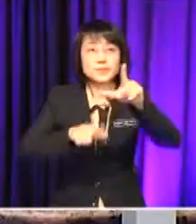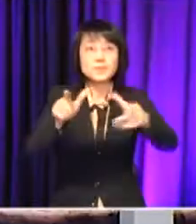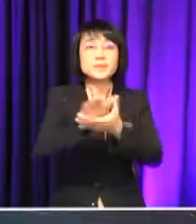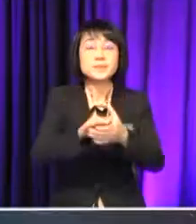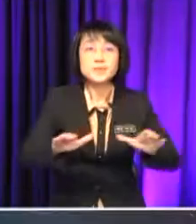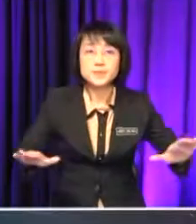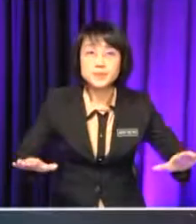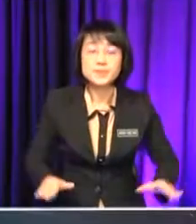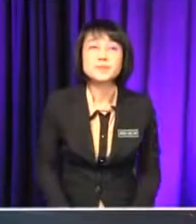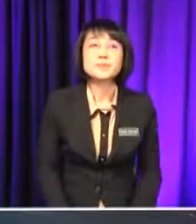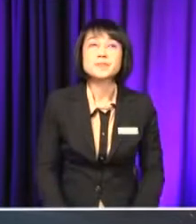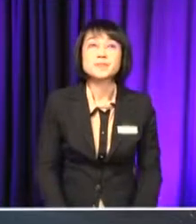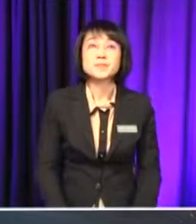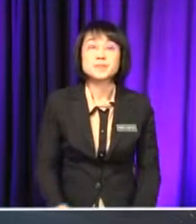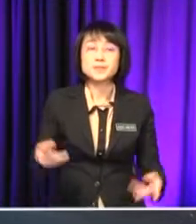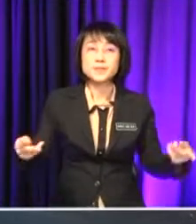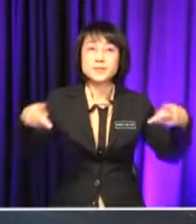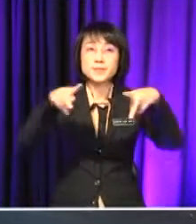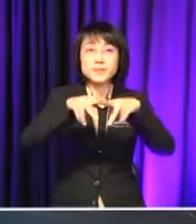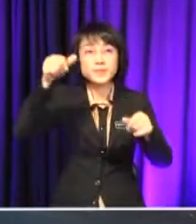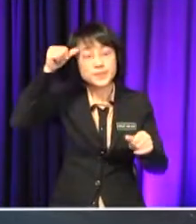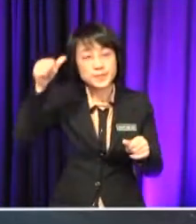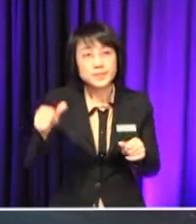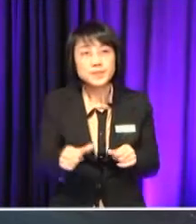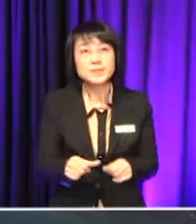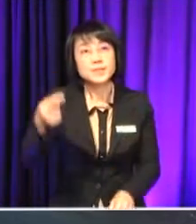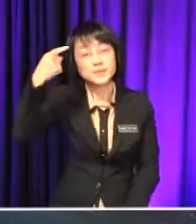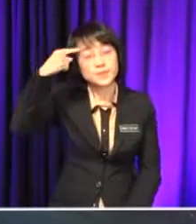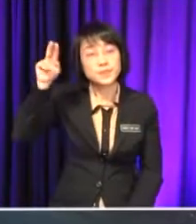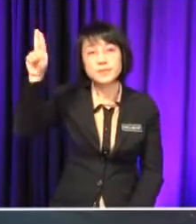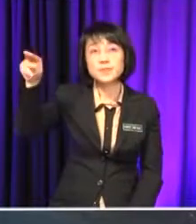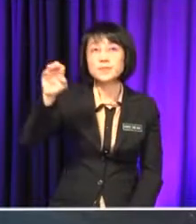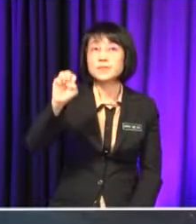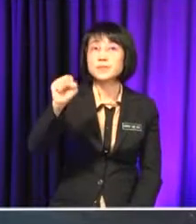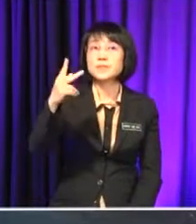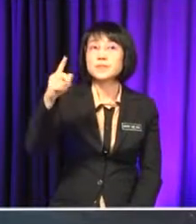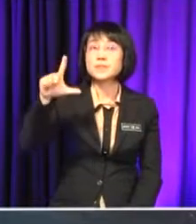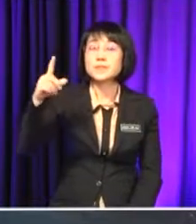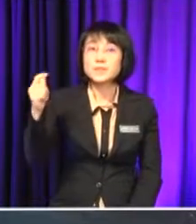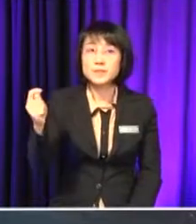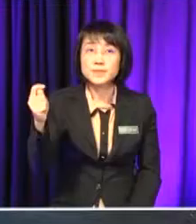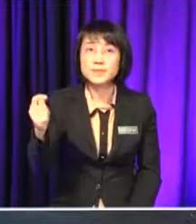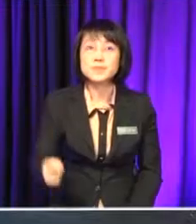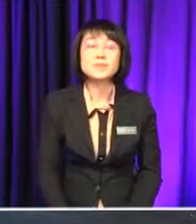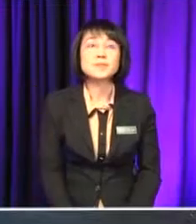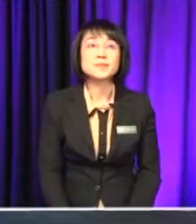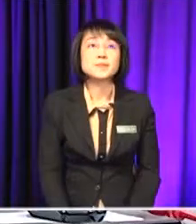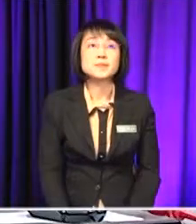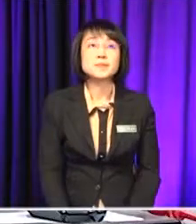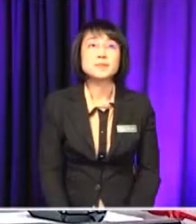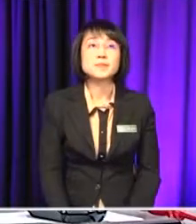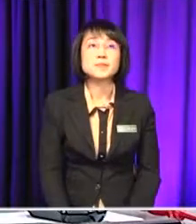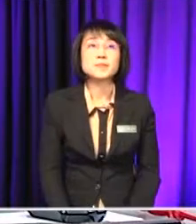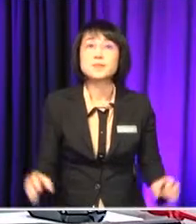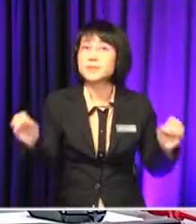pertama, langkah keselamatan perlu diingatkan untuk memasang SKLT ini. Baik, cikgu. Tiada